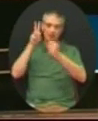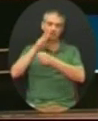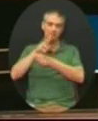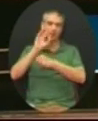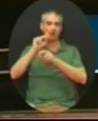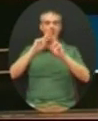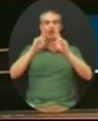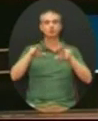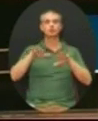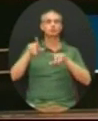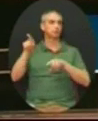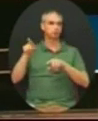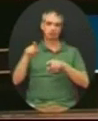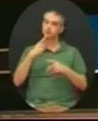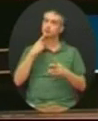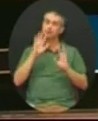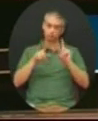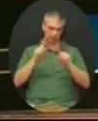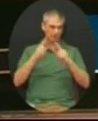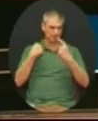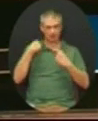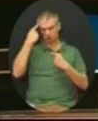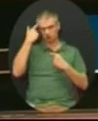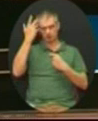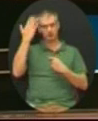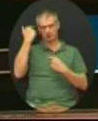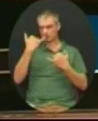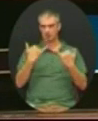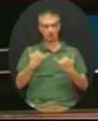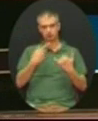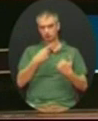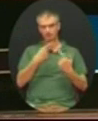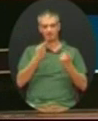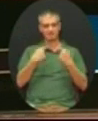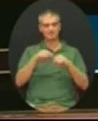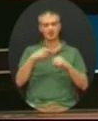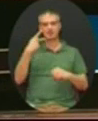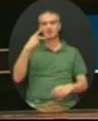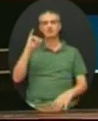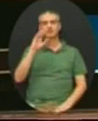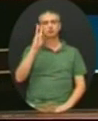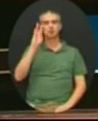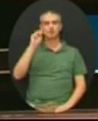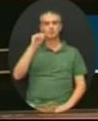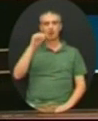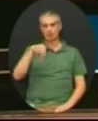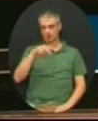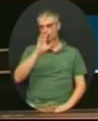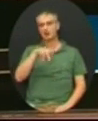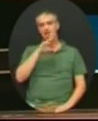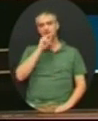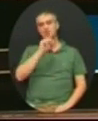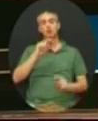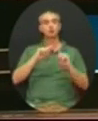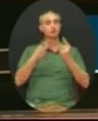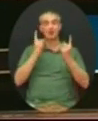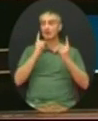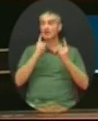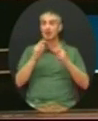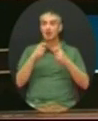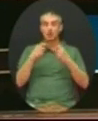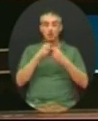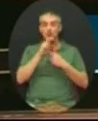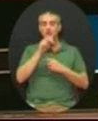על רשויות הממשלה. הוא אומר, יש מקרים, אנחנו יודעים, היה עכשיו את ועדת פישמן שעוסקת גם בעניינים אחרים, אבל הוא אומר